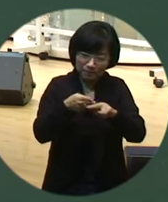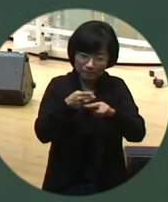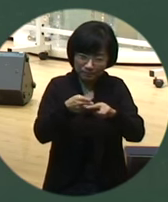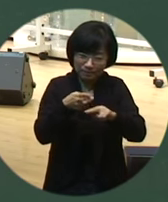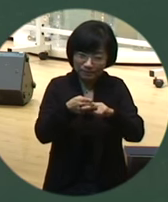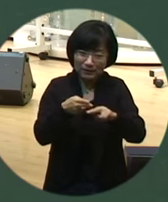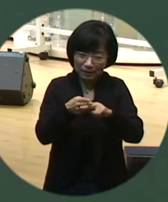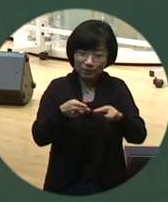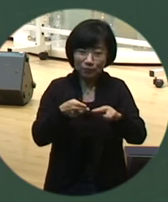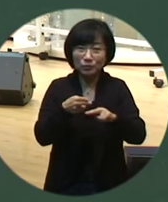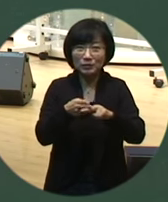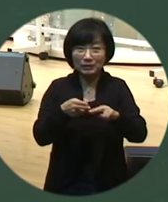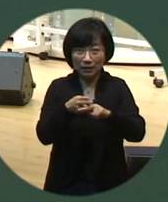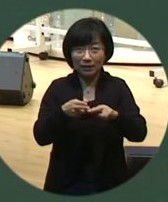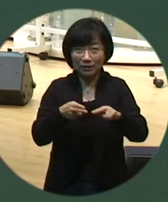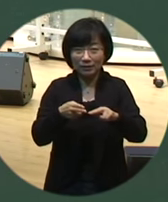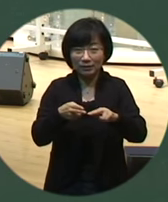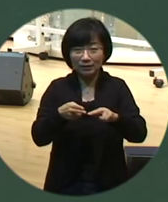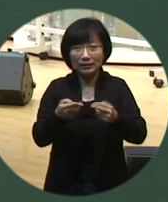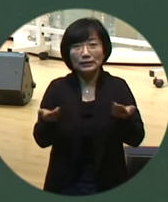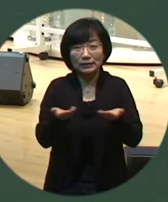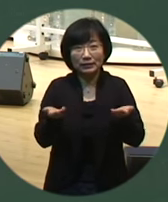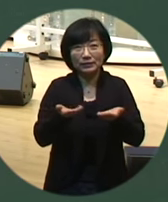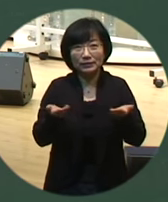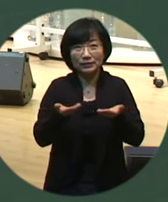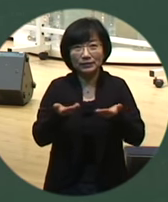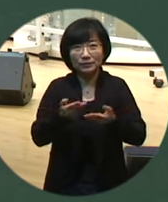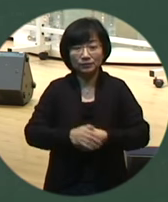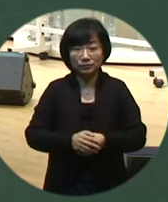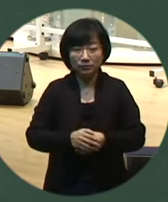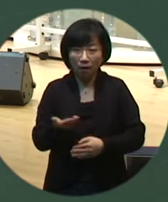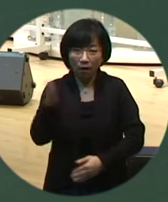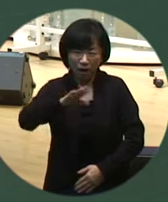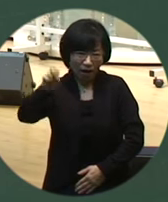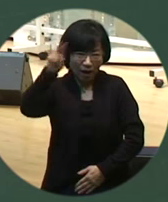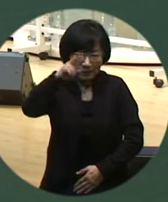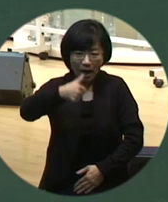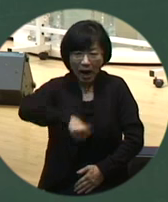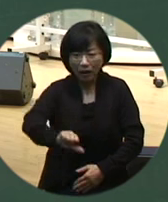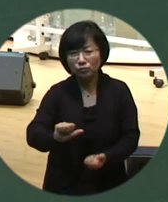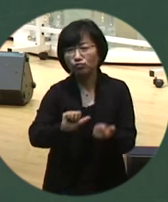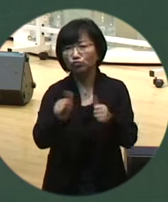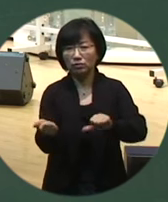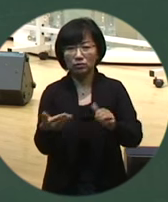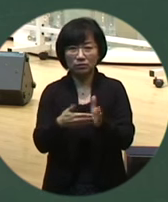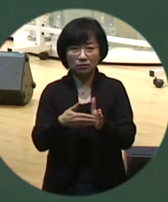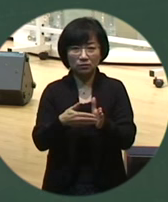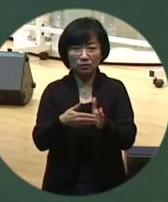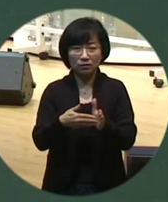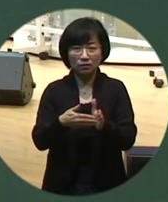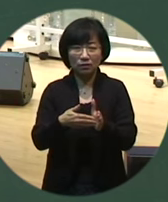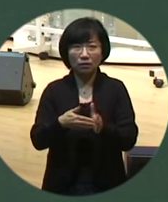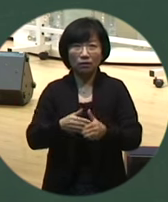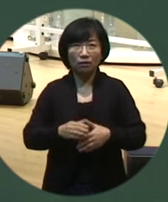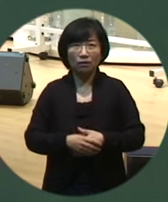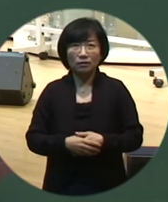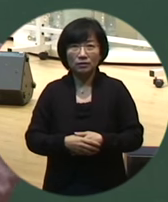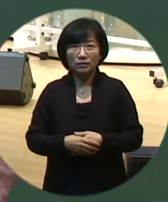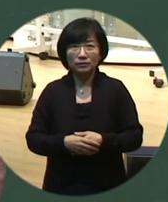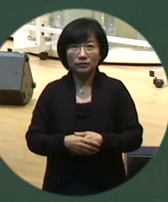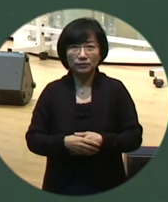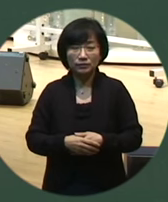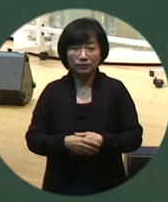some help from and support from a mid-sized company owner and she was able 죽었어요. to begin another business and then her son died. 그런데